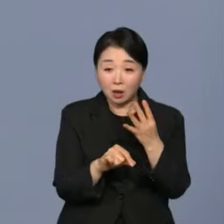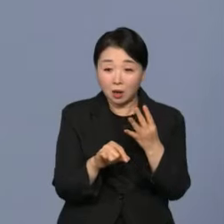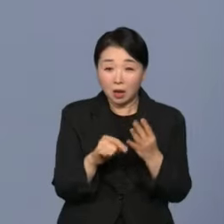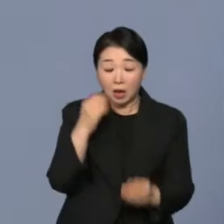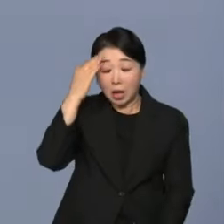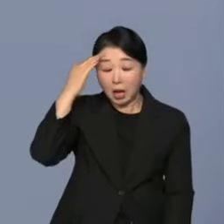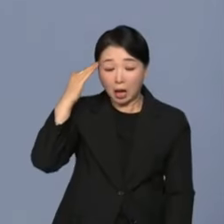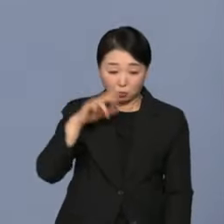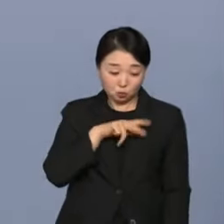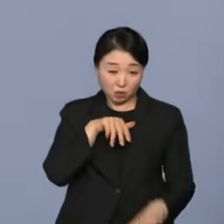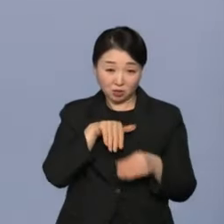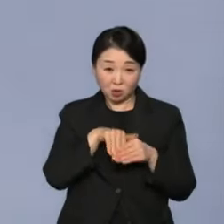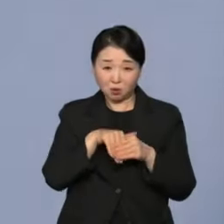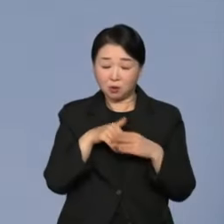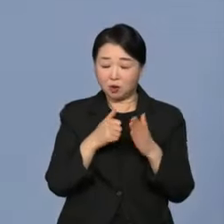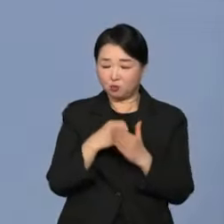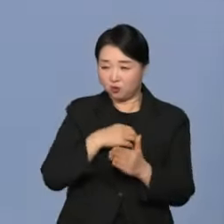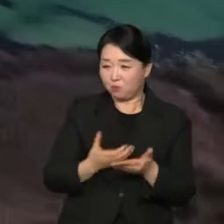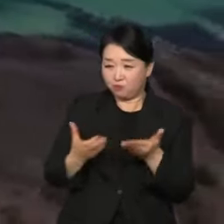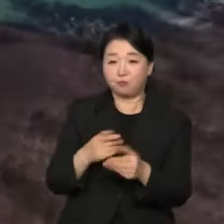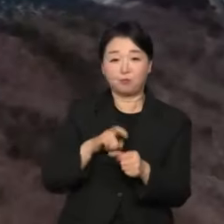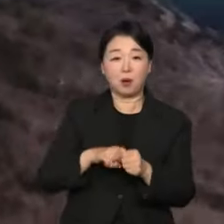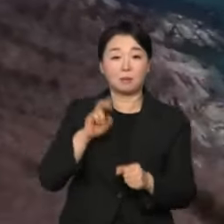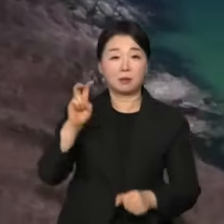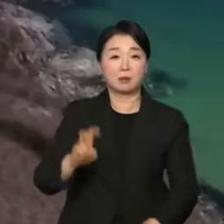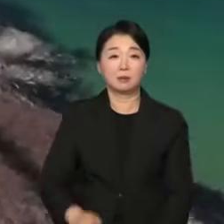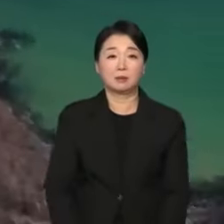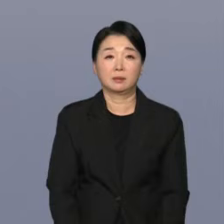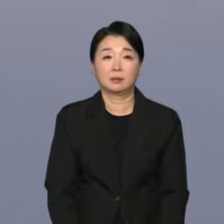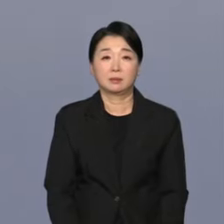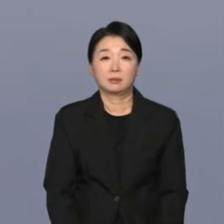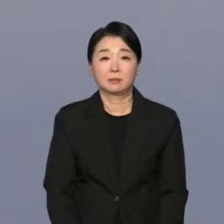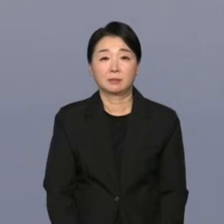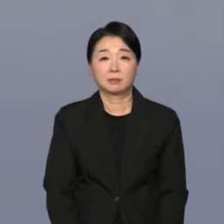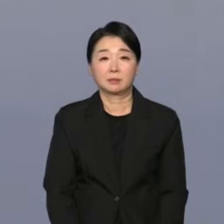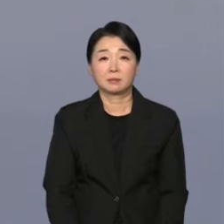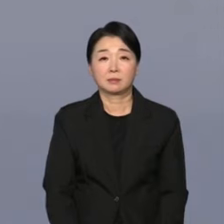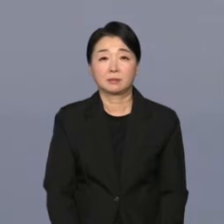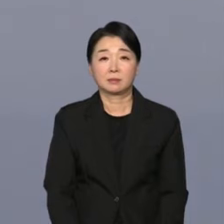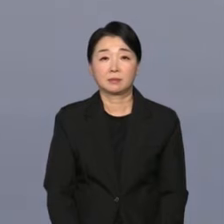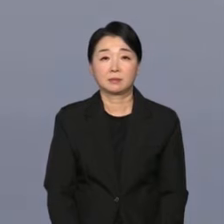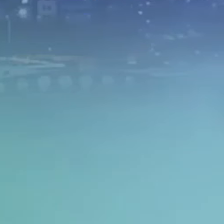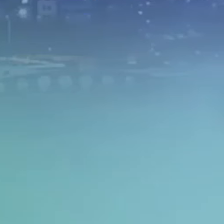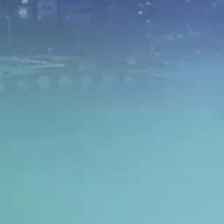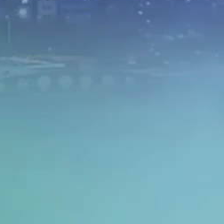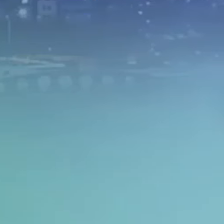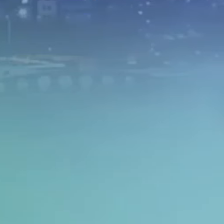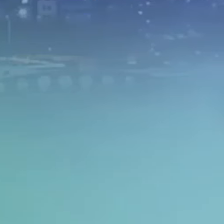위기감을 고조시키려는 의도도 깔려 있을 수 있습니다. JTBC 배양진입니다.